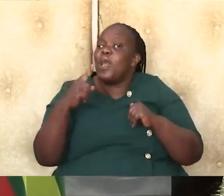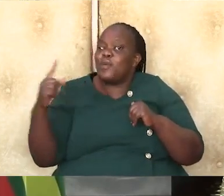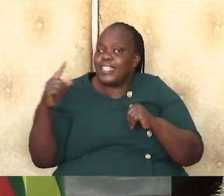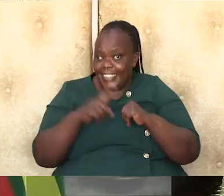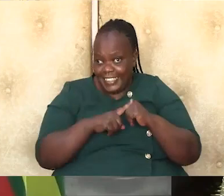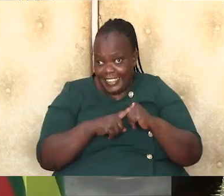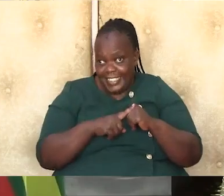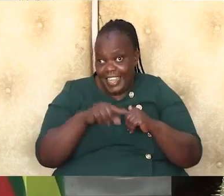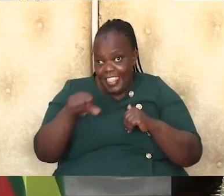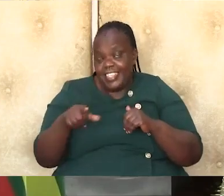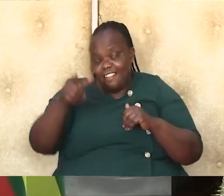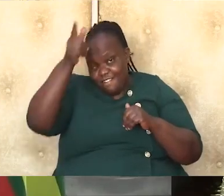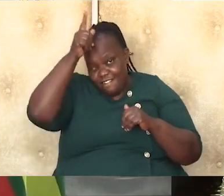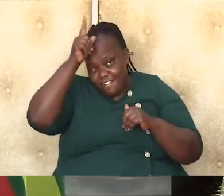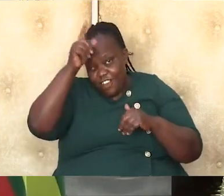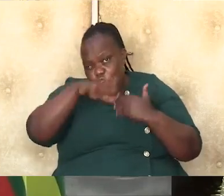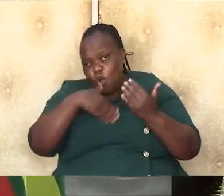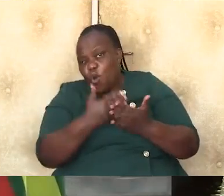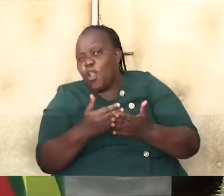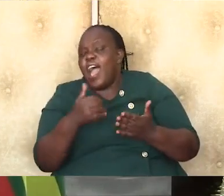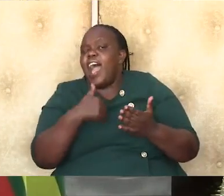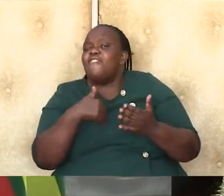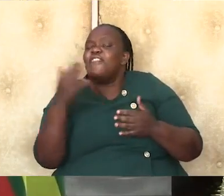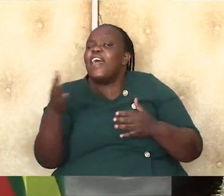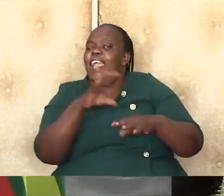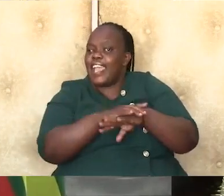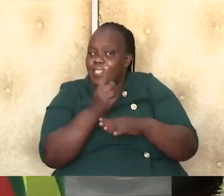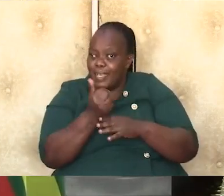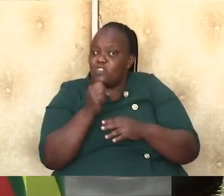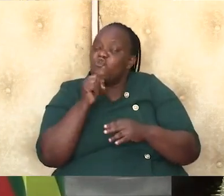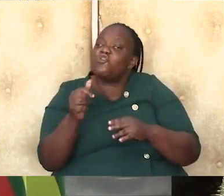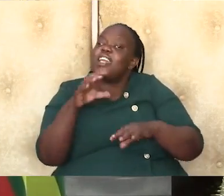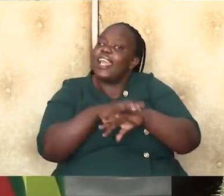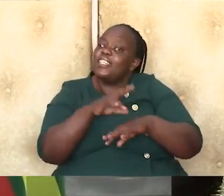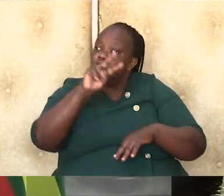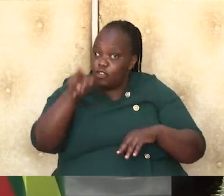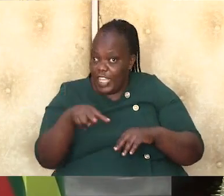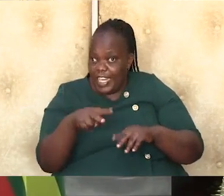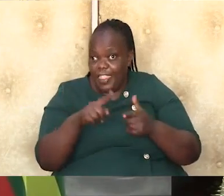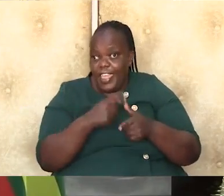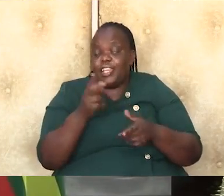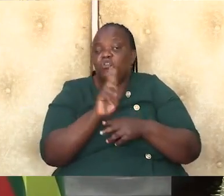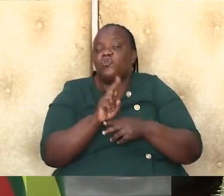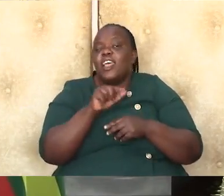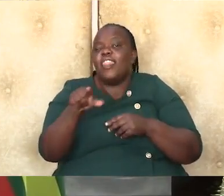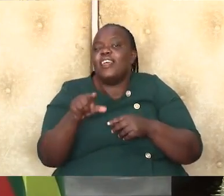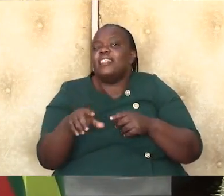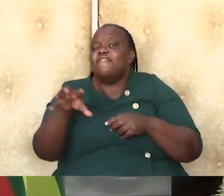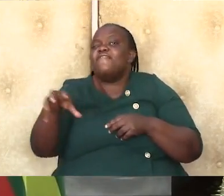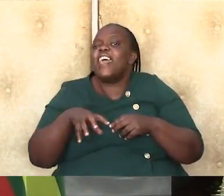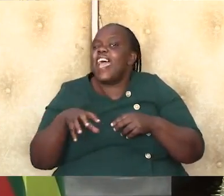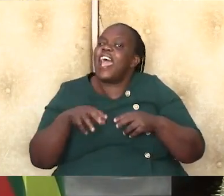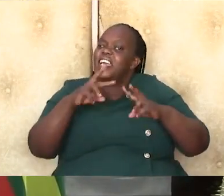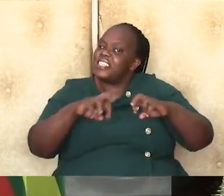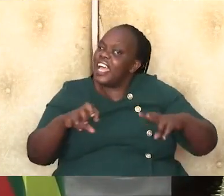1,381,116 ambao katika vijiji karibu vyote nchini uwezo kupatiwa pesa zako. Si eti kwamba unapatiwa shilingi 2,000 alafu unatumia zile kama nauli kwenda